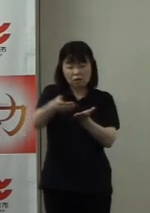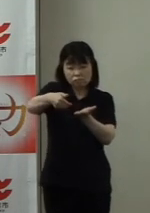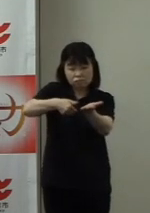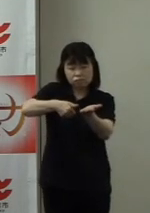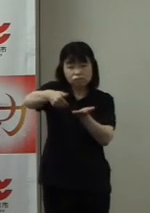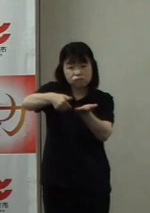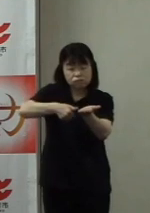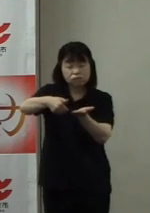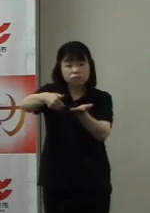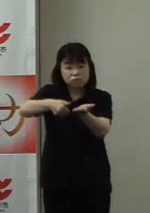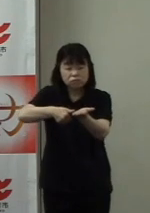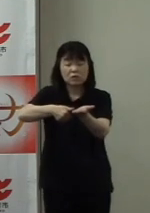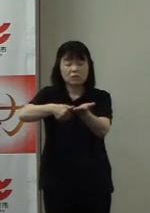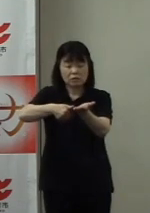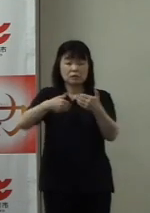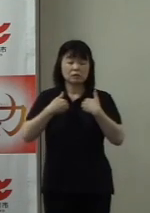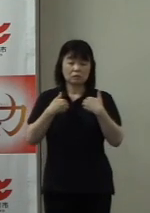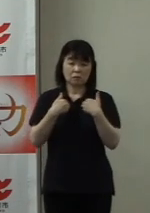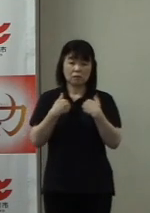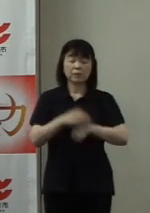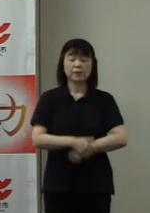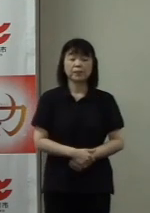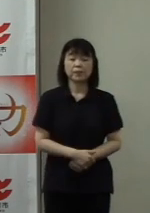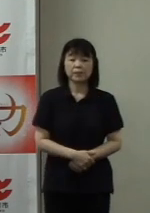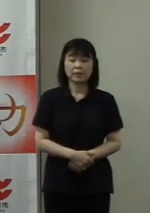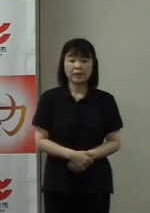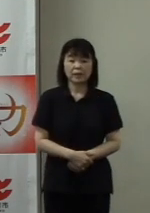くるということです。